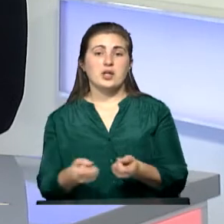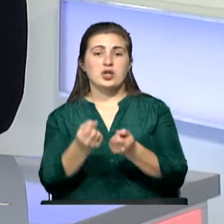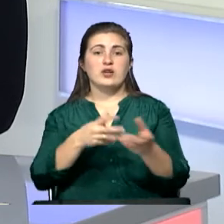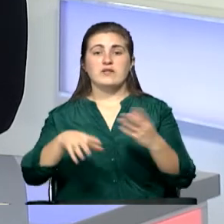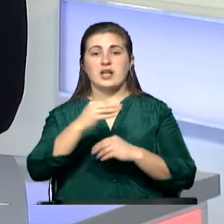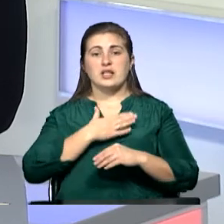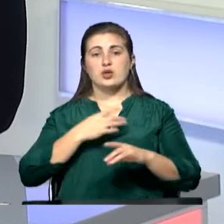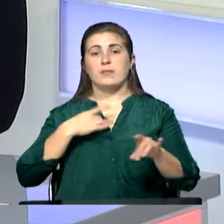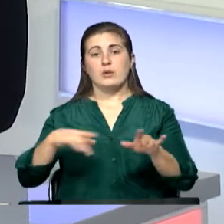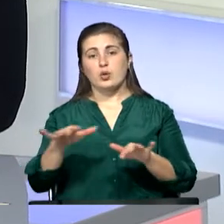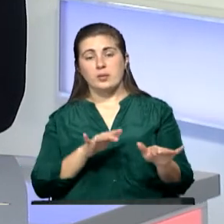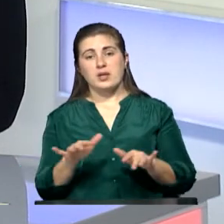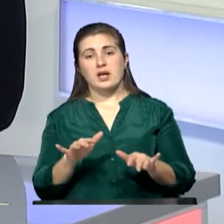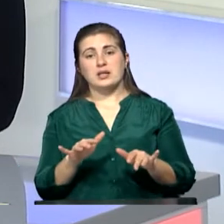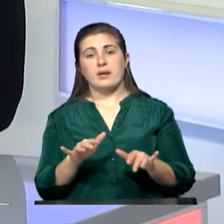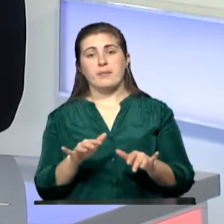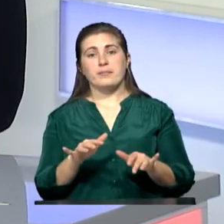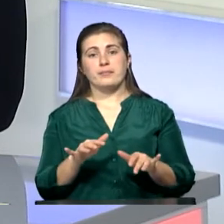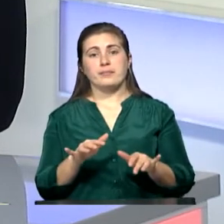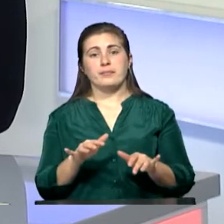наши мероприятия,